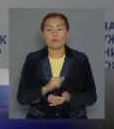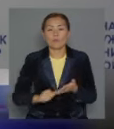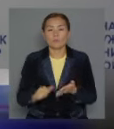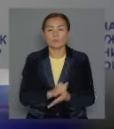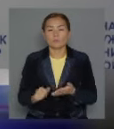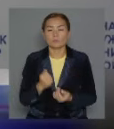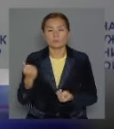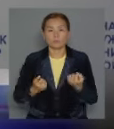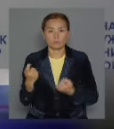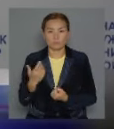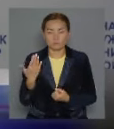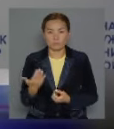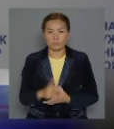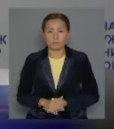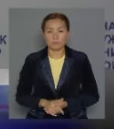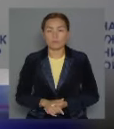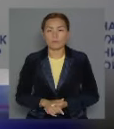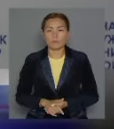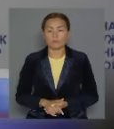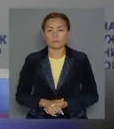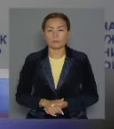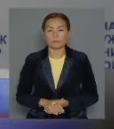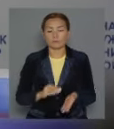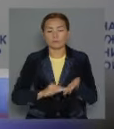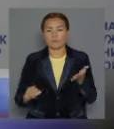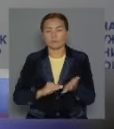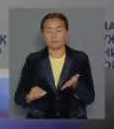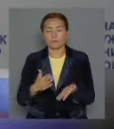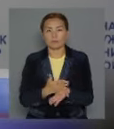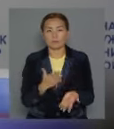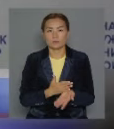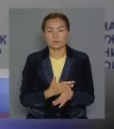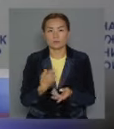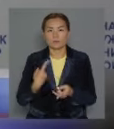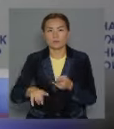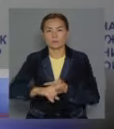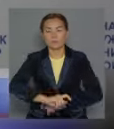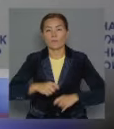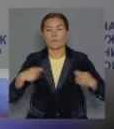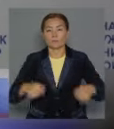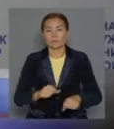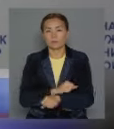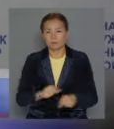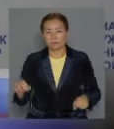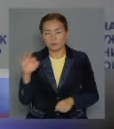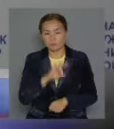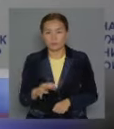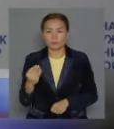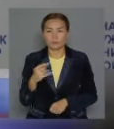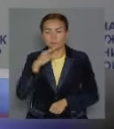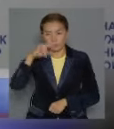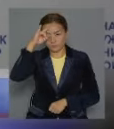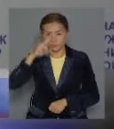берген автокөліктің берген кезде бұл астына автокөлікті өзгеге тұлғаға сатылмайтын жөнде, және де